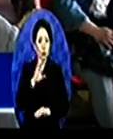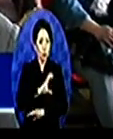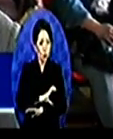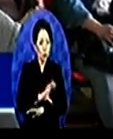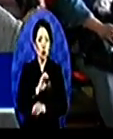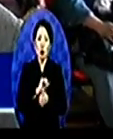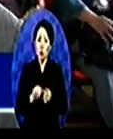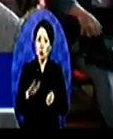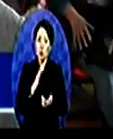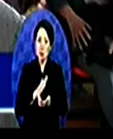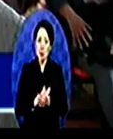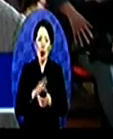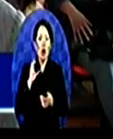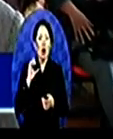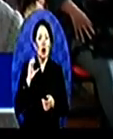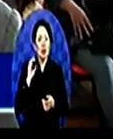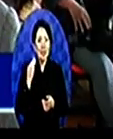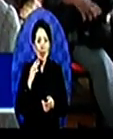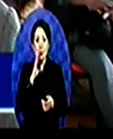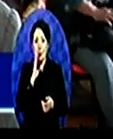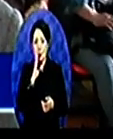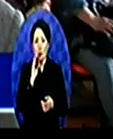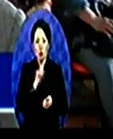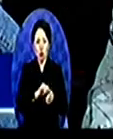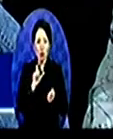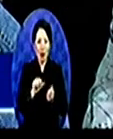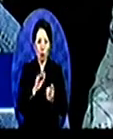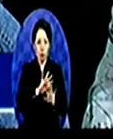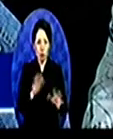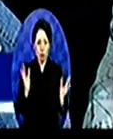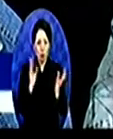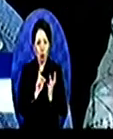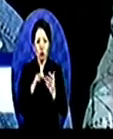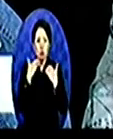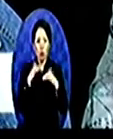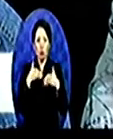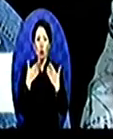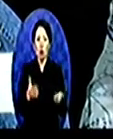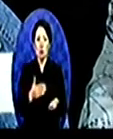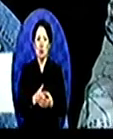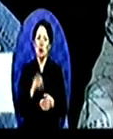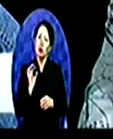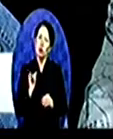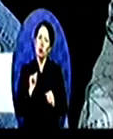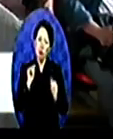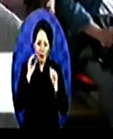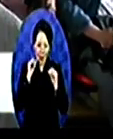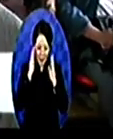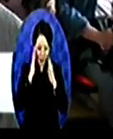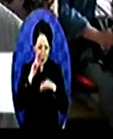байгаа. Ерхий шалгалтаа өгч байгаа төгсхөнгийн хүүхдүүдтэй би уулзаж зөвлөгөө гэж юм дээр түшгэж одоо мэрэгчлээ сонгох ёстой